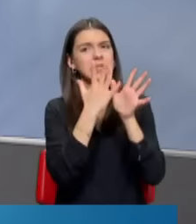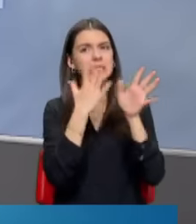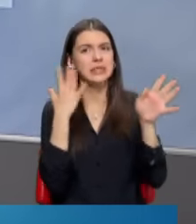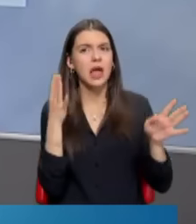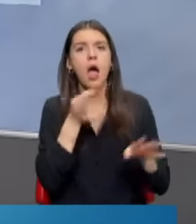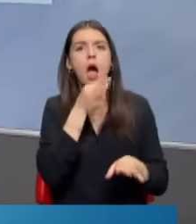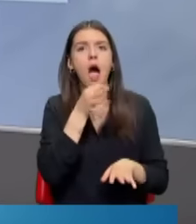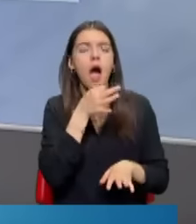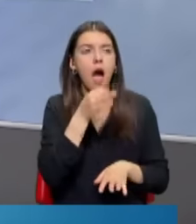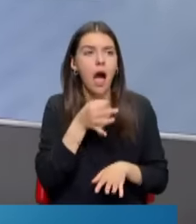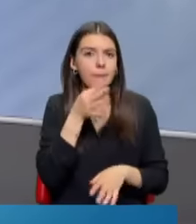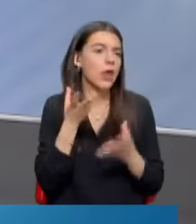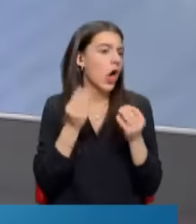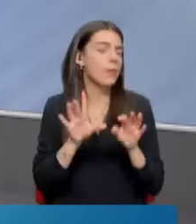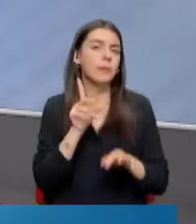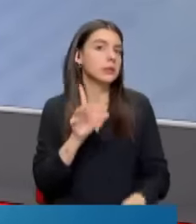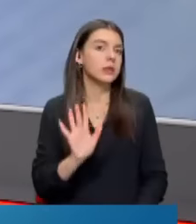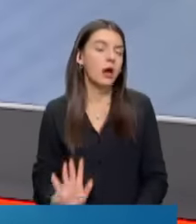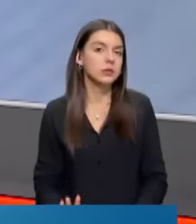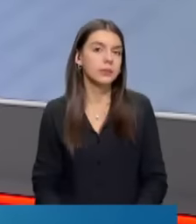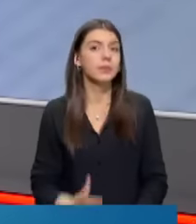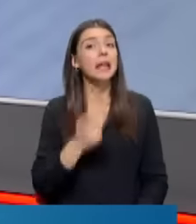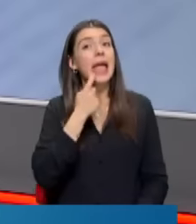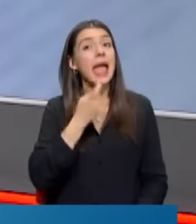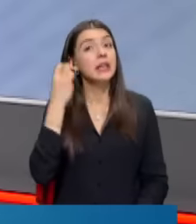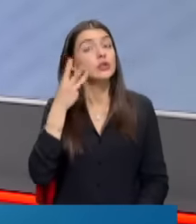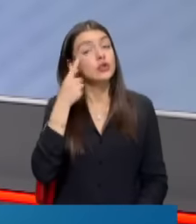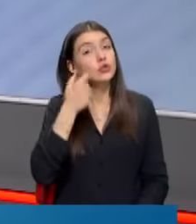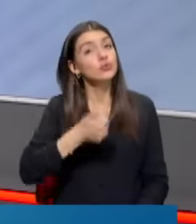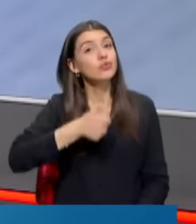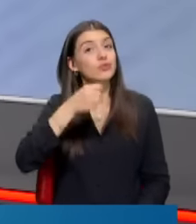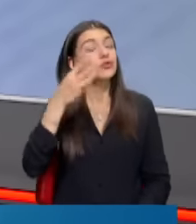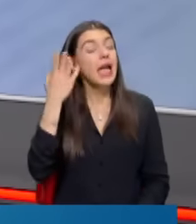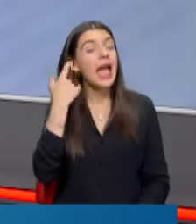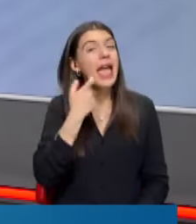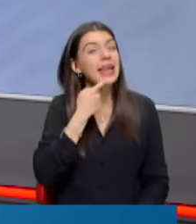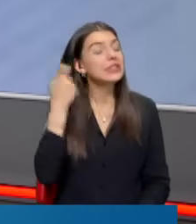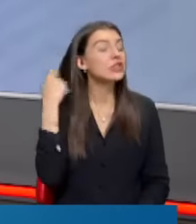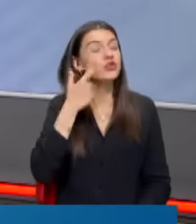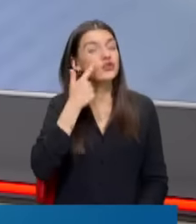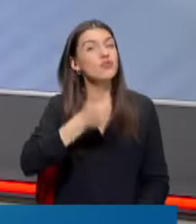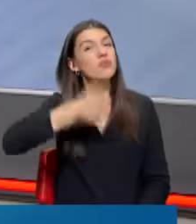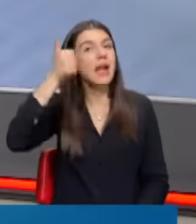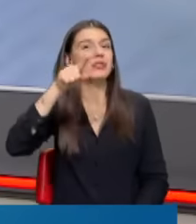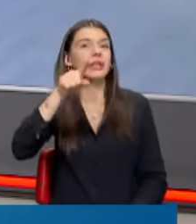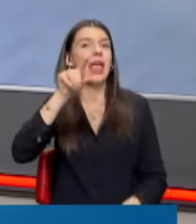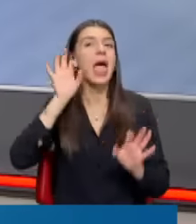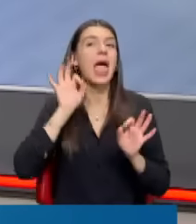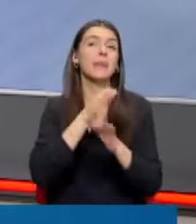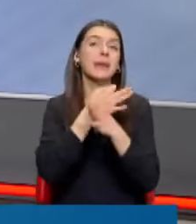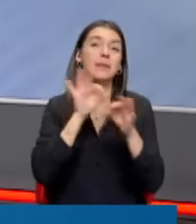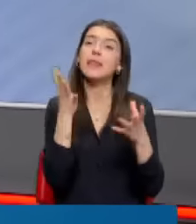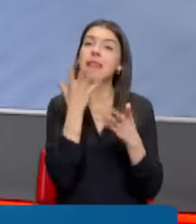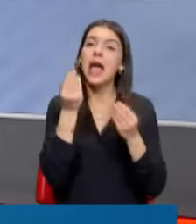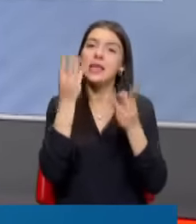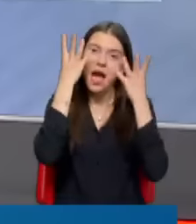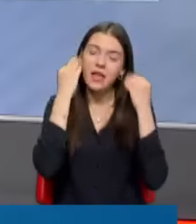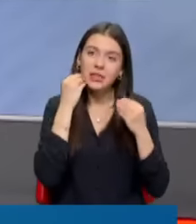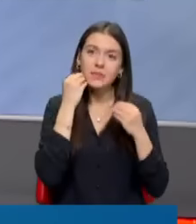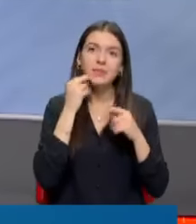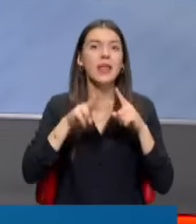haber değeri olmaması lazım aslında. Eski Cumhurbaşkanımız, çok da saygıyla andığımız, kıymetini her geçen gün daha iyi